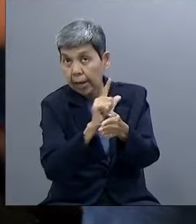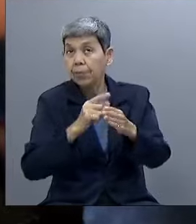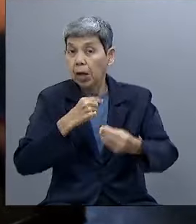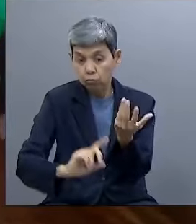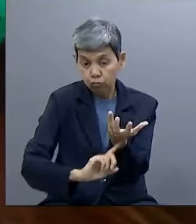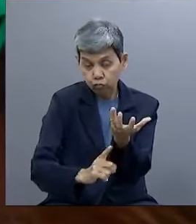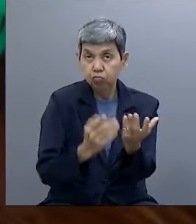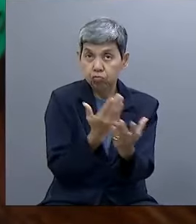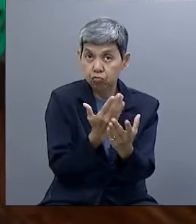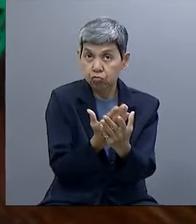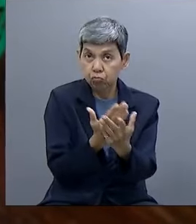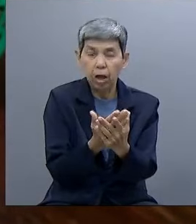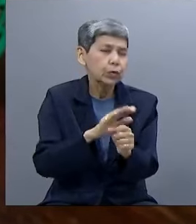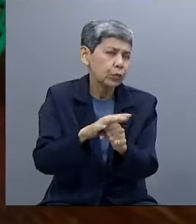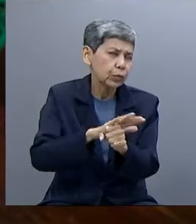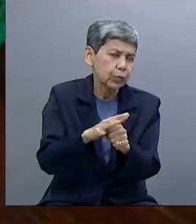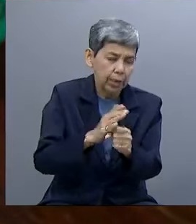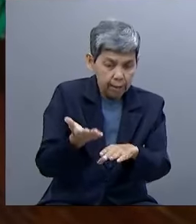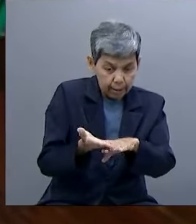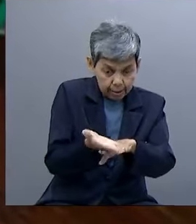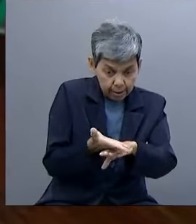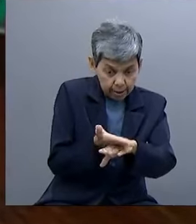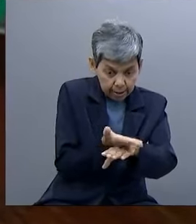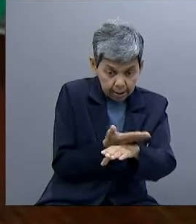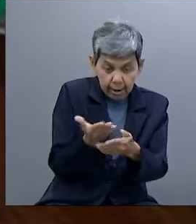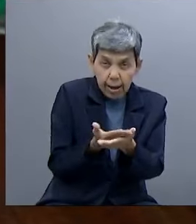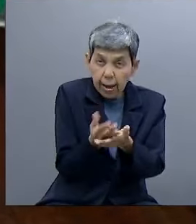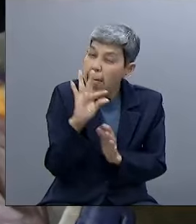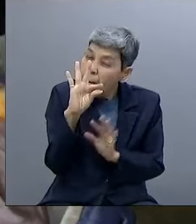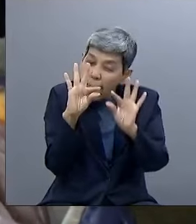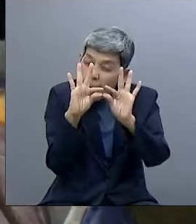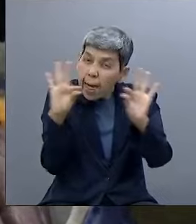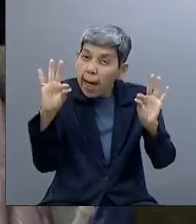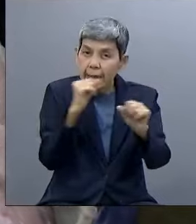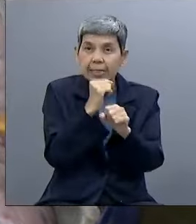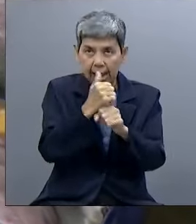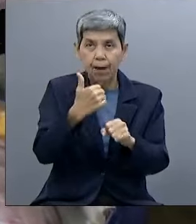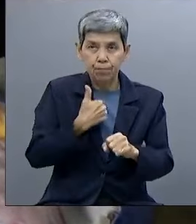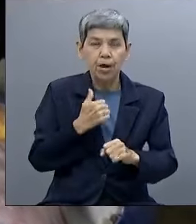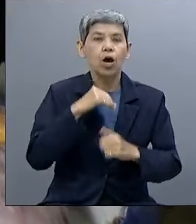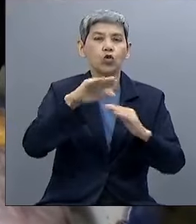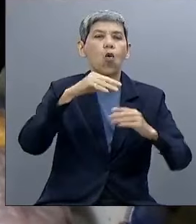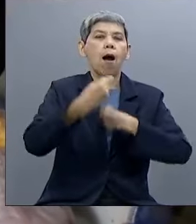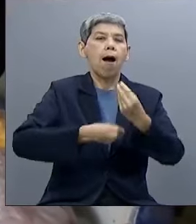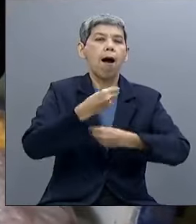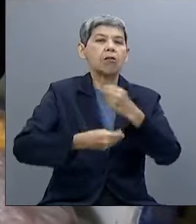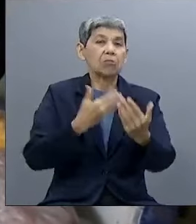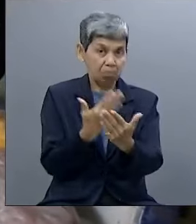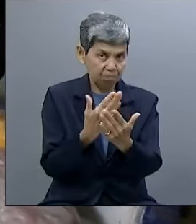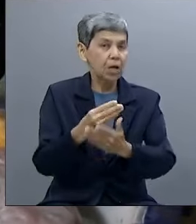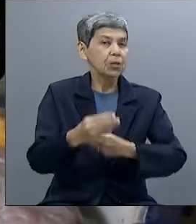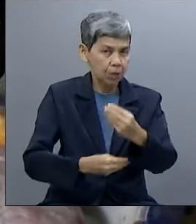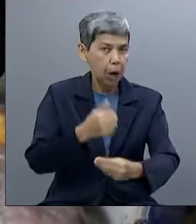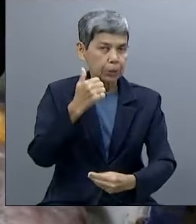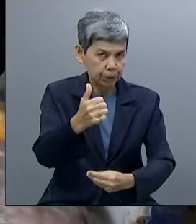างกิโลอาจจะได้ราคาไม่มากแต่เอามาแล่ให้เหลือชิ้นเนื้อบางๆเป็นโอกาสที่จะส่งร้านอาหารได้ราคาดีกว่า